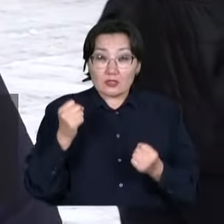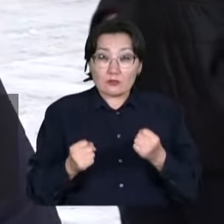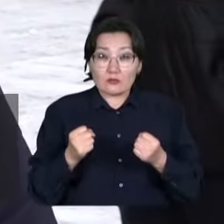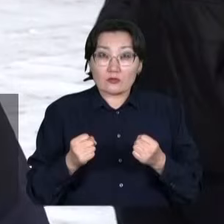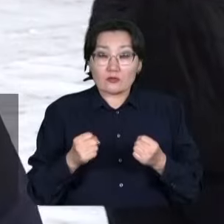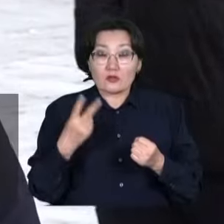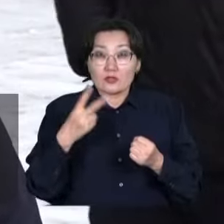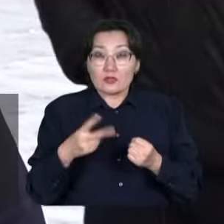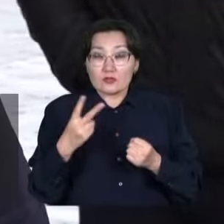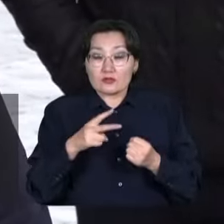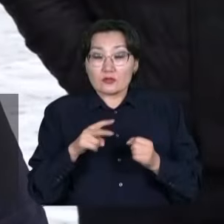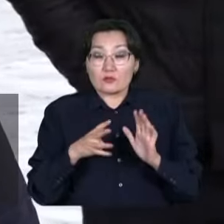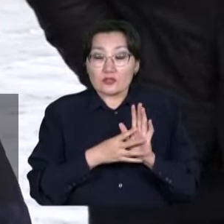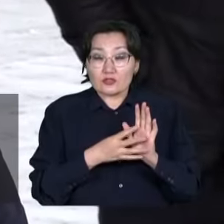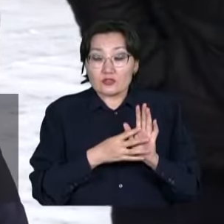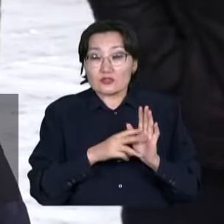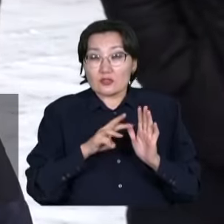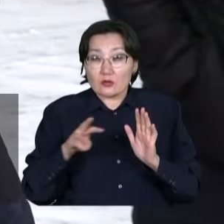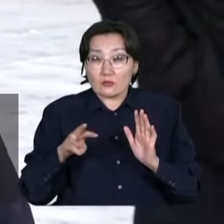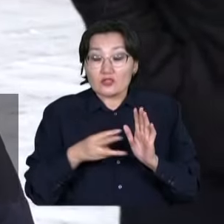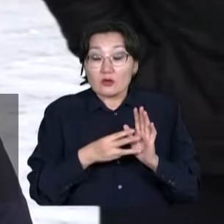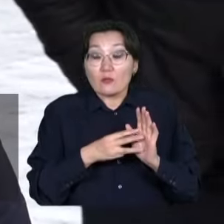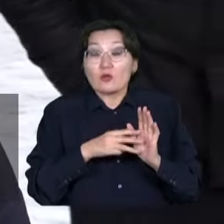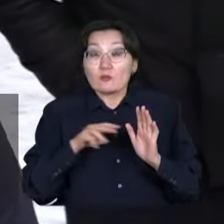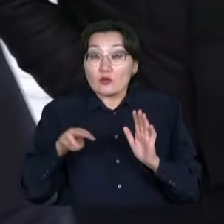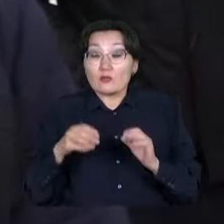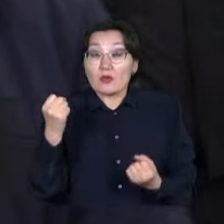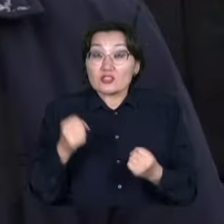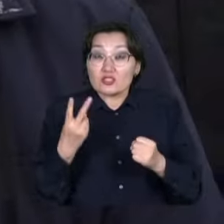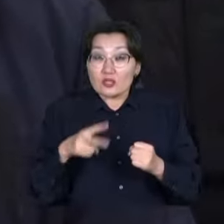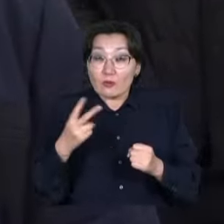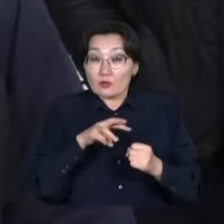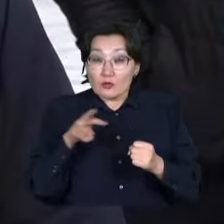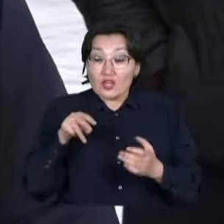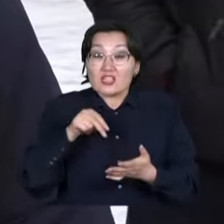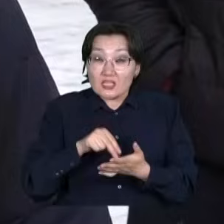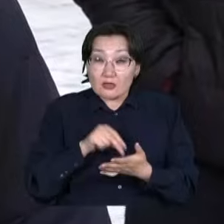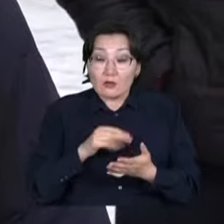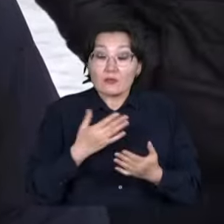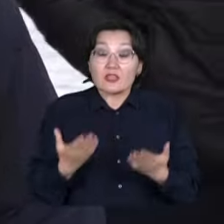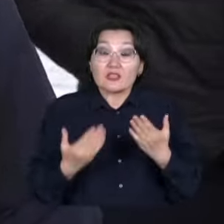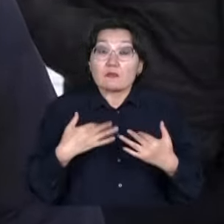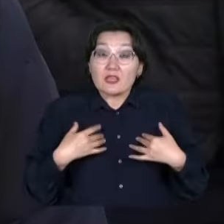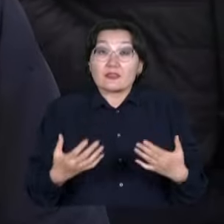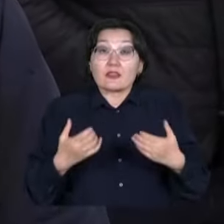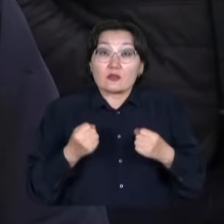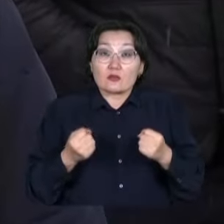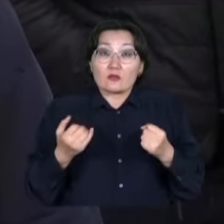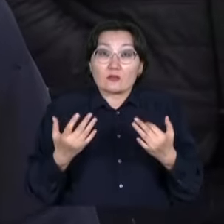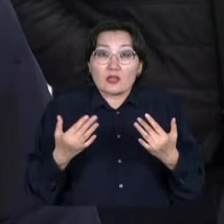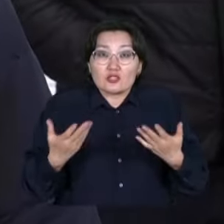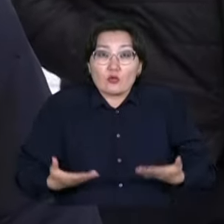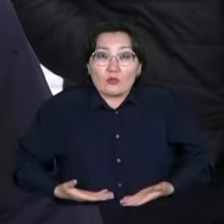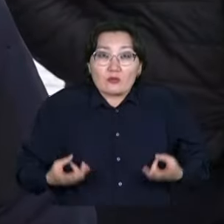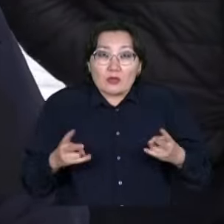22 milyonu, 9 milyon maşasını 22 milyonu atinitet bergen. Sonunda ben onu alsam, ben erten kança ömür kalan bilmeyim.